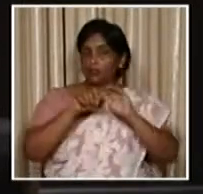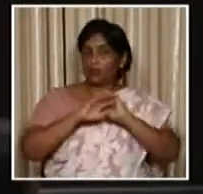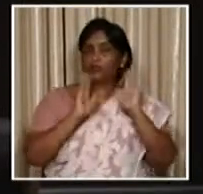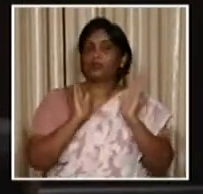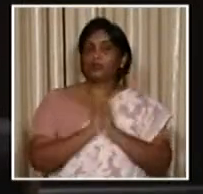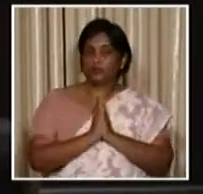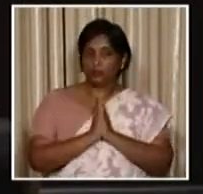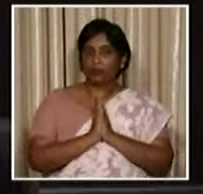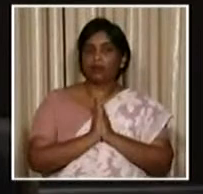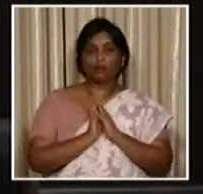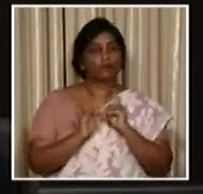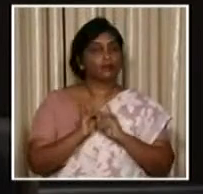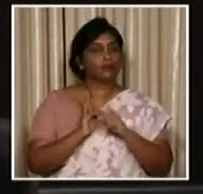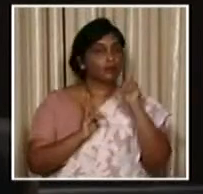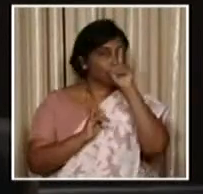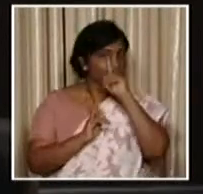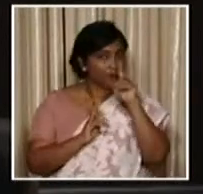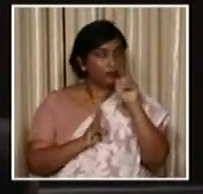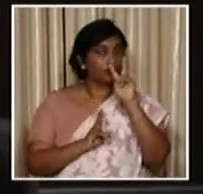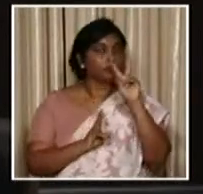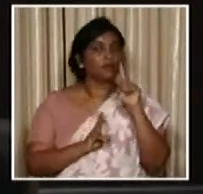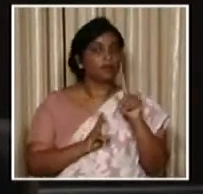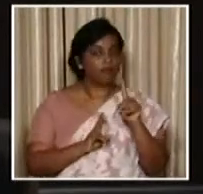සංඛ්‍යාව ඔක්තෝබර් මාසේ